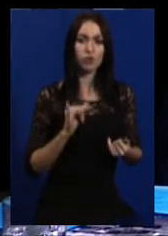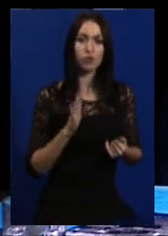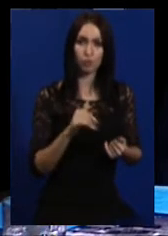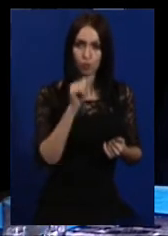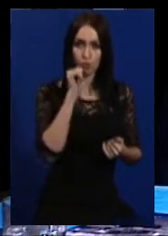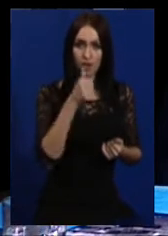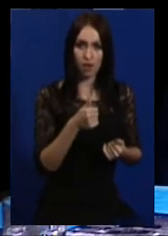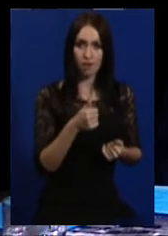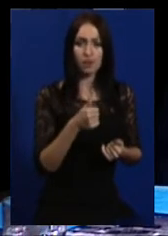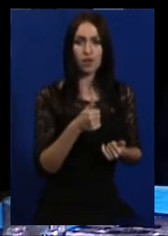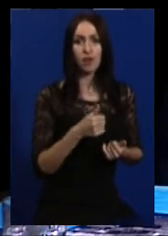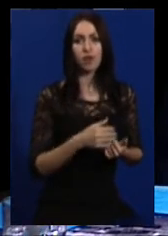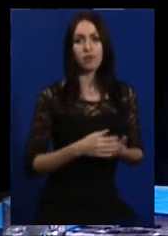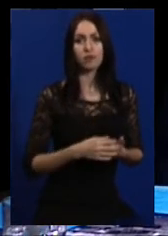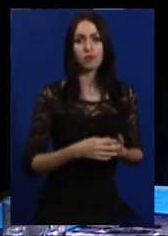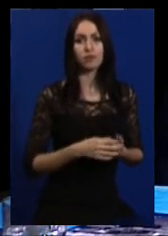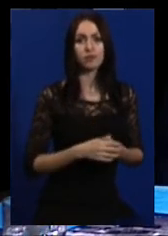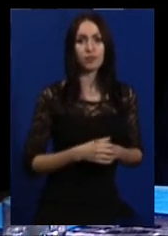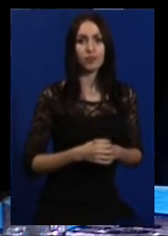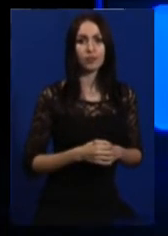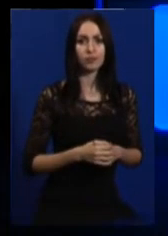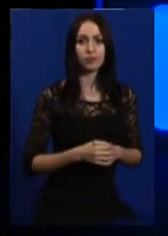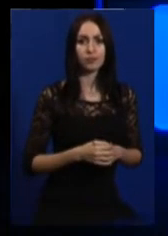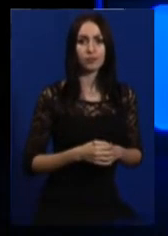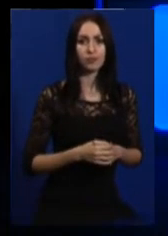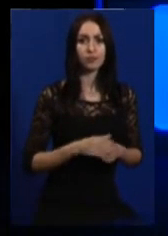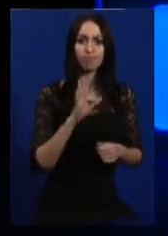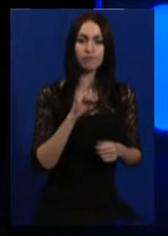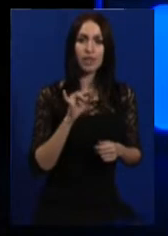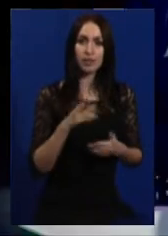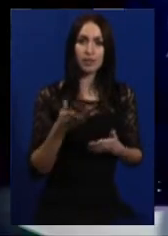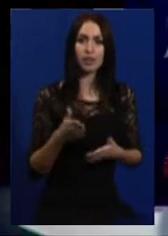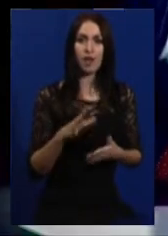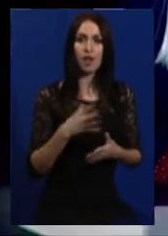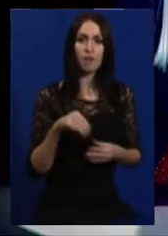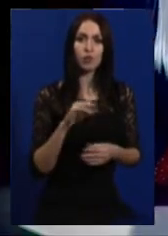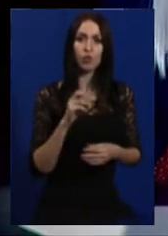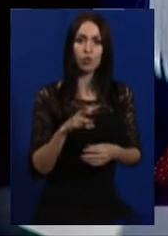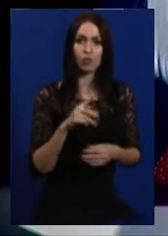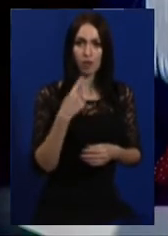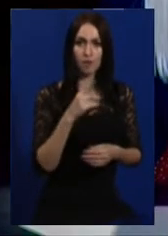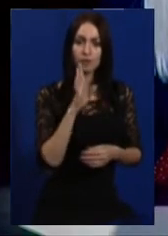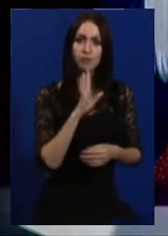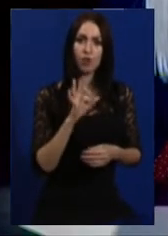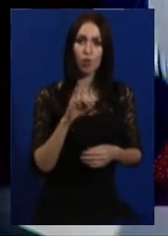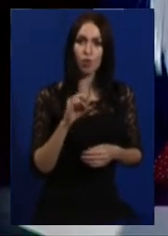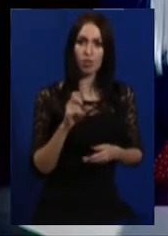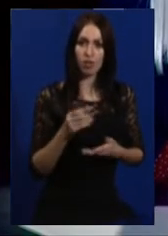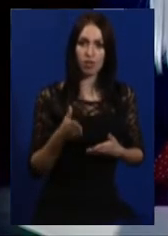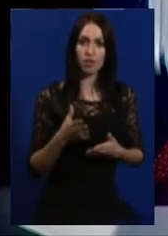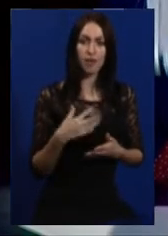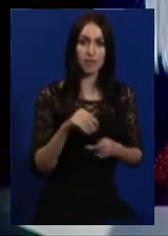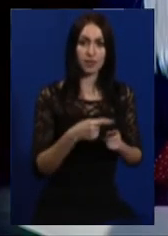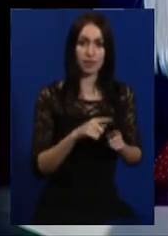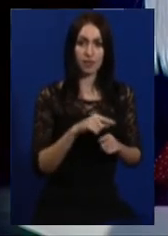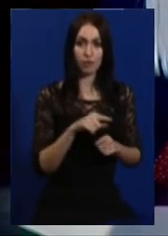вели вот так вот то есть поняли делать все показала поняла на сите